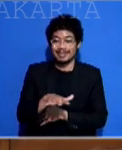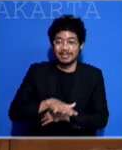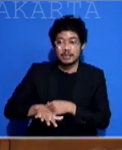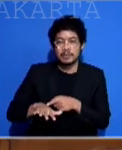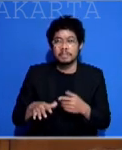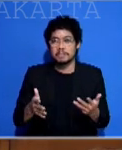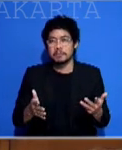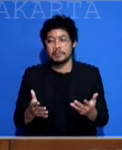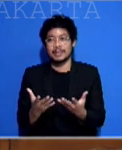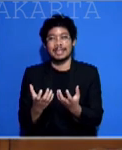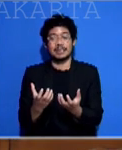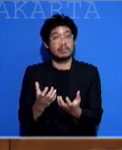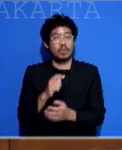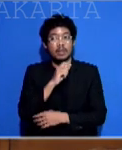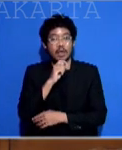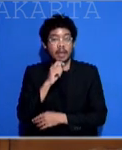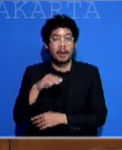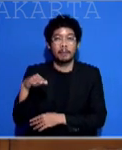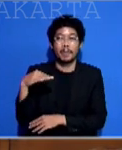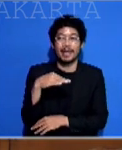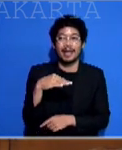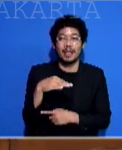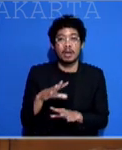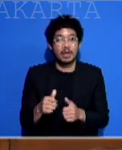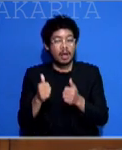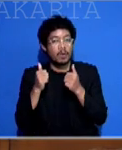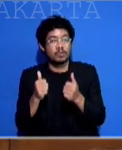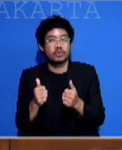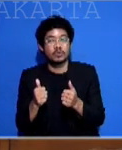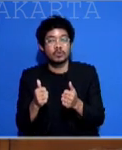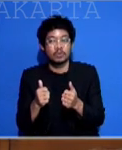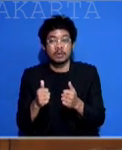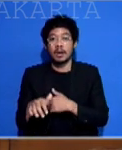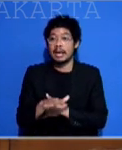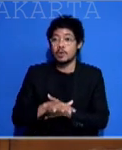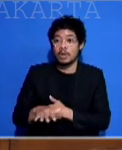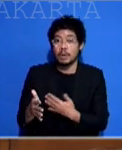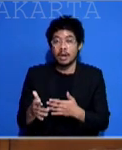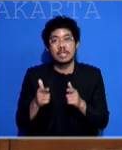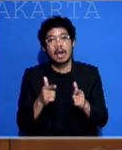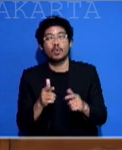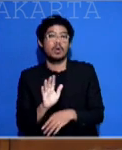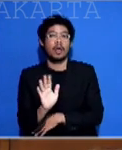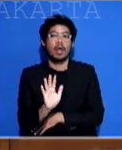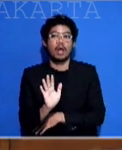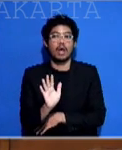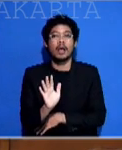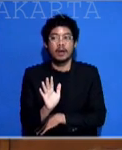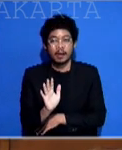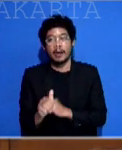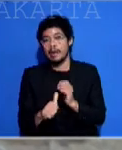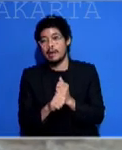kering, kanyata asilipun langkung sae. Kejawi menika, lingkungan ugi boten keganggu saking gandanipun bujalan